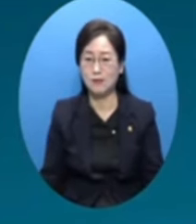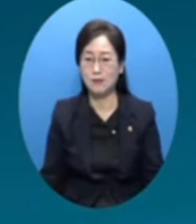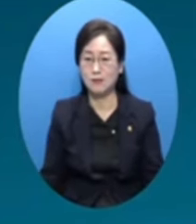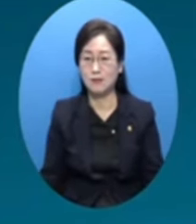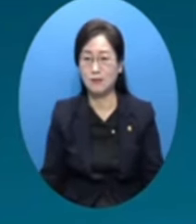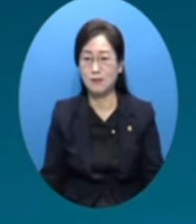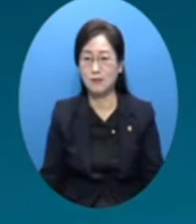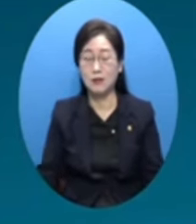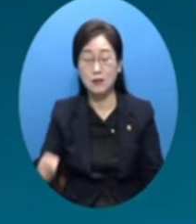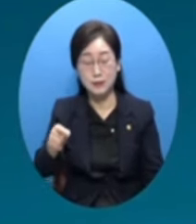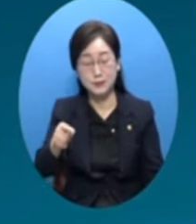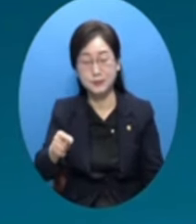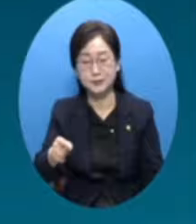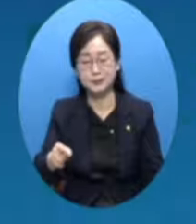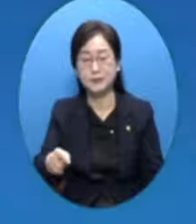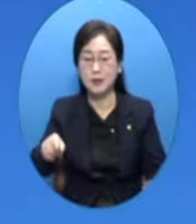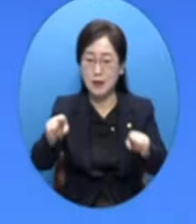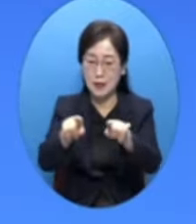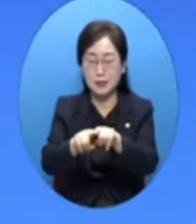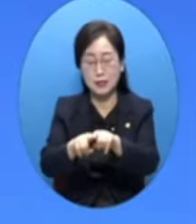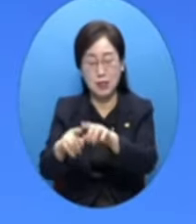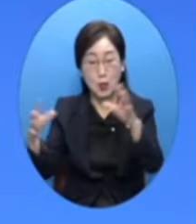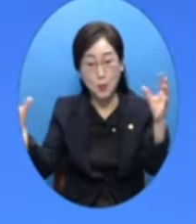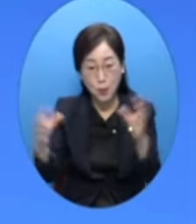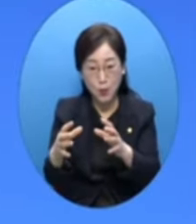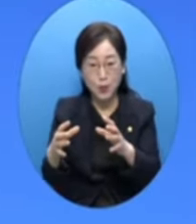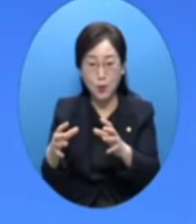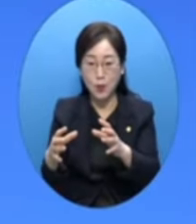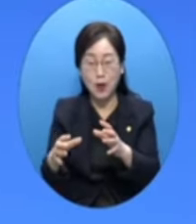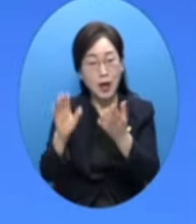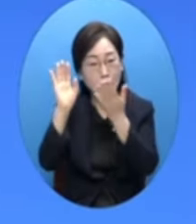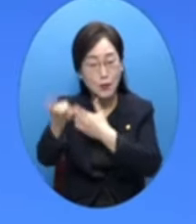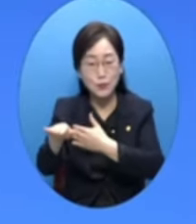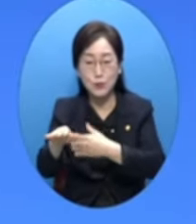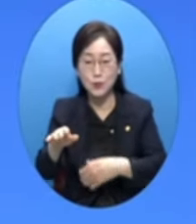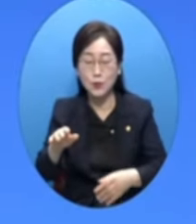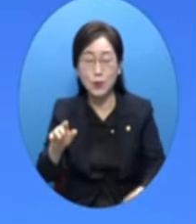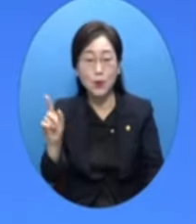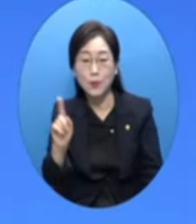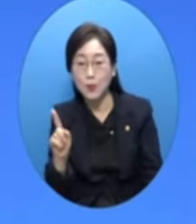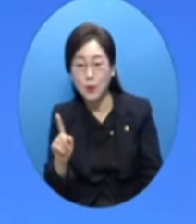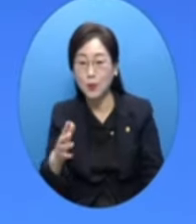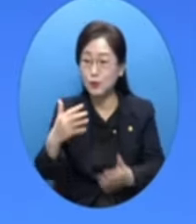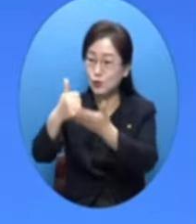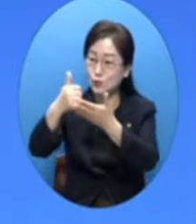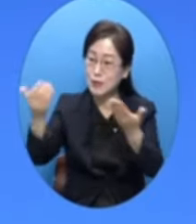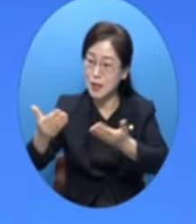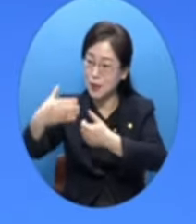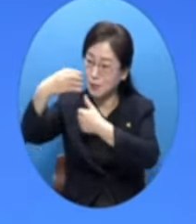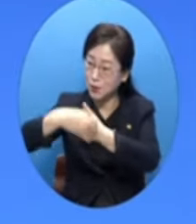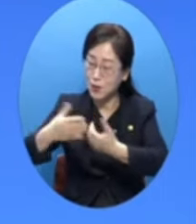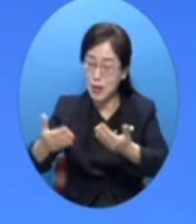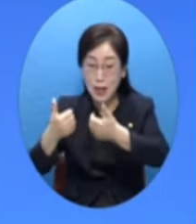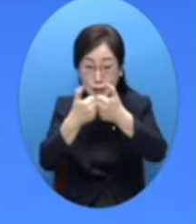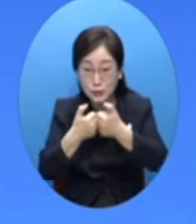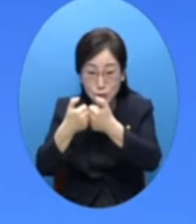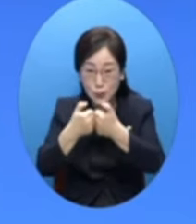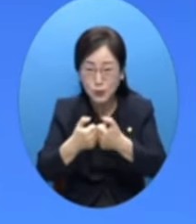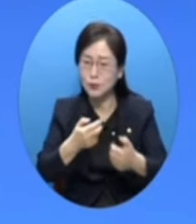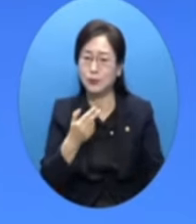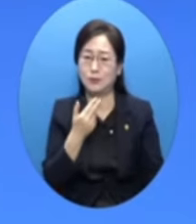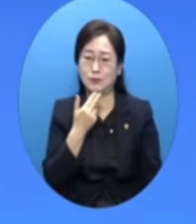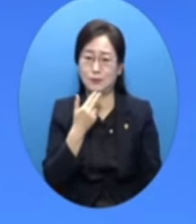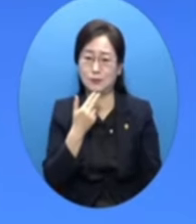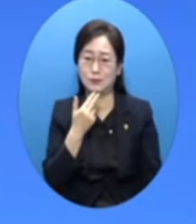그곳으로 돌아갈 때 그들이 같이 모여서 뭐 우리들이 앞으로 어떻게 주님 일을 해야 될까 의논하거나